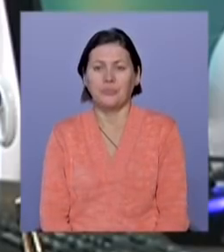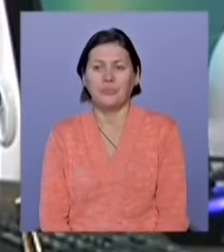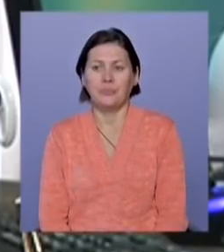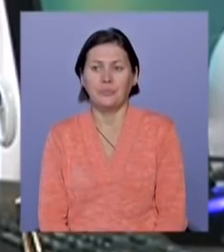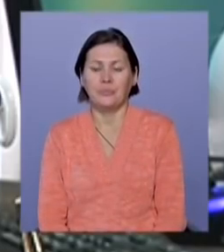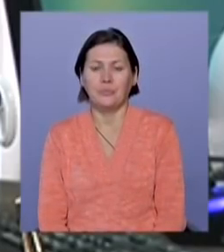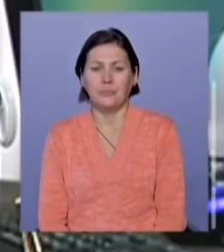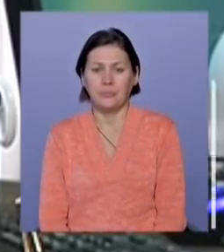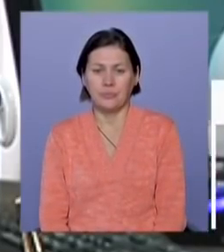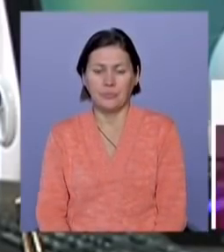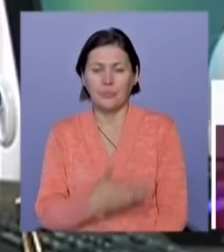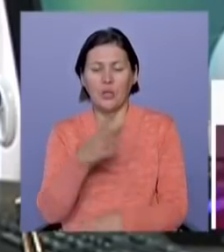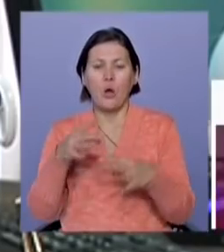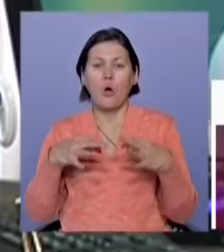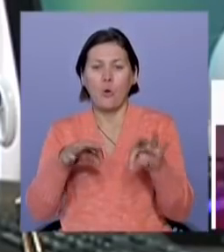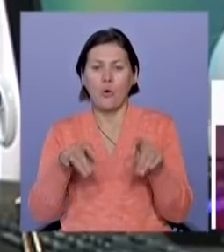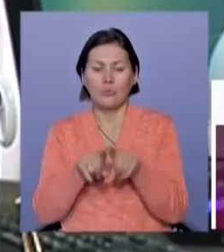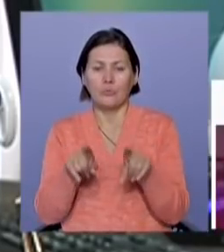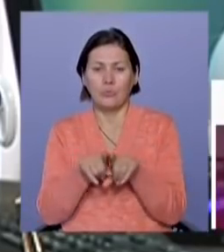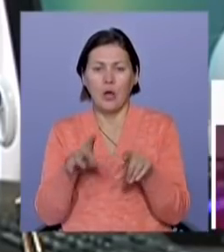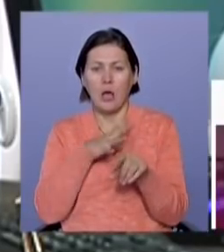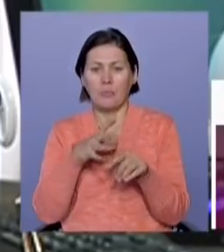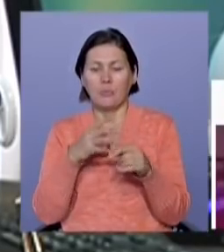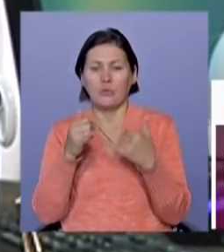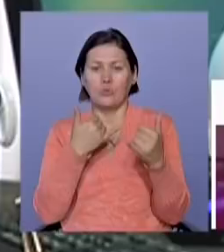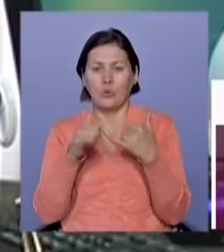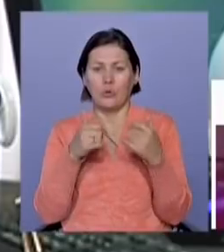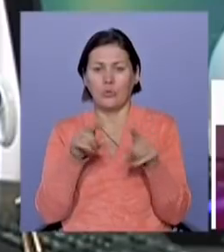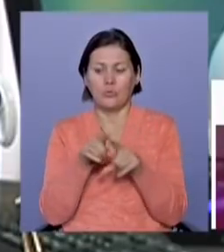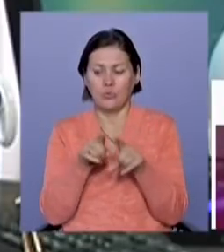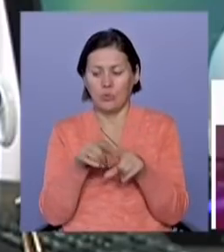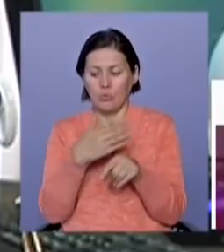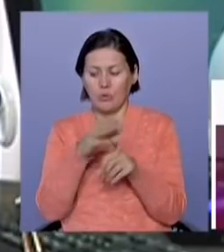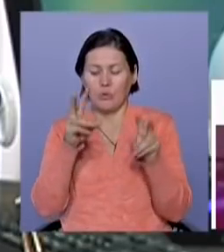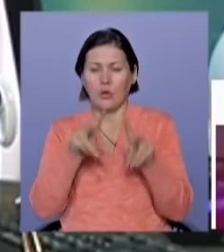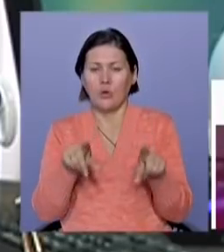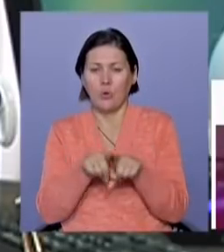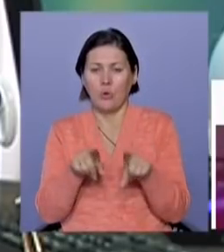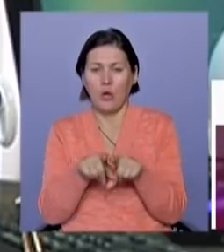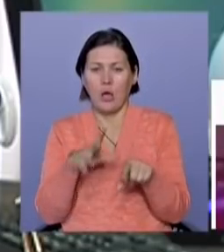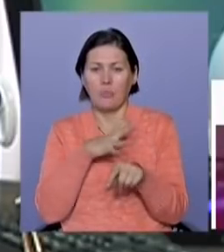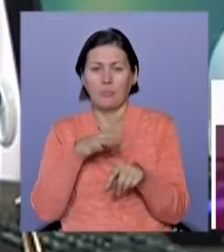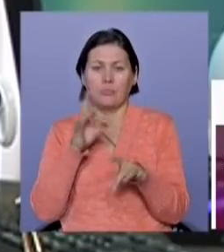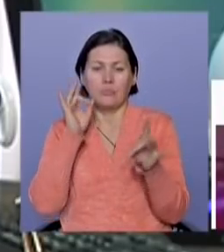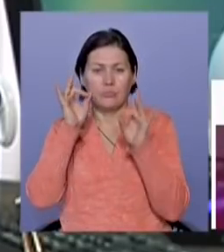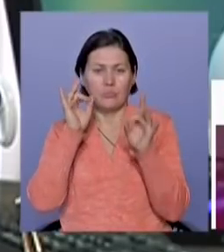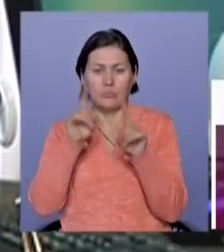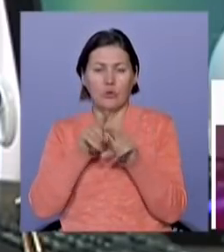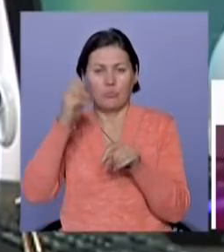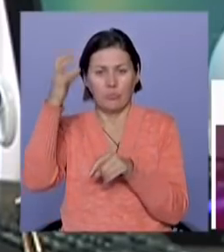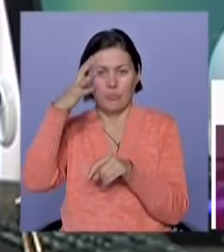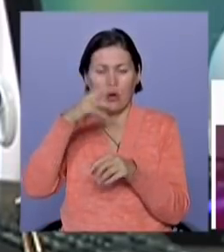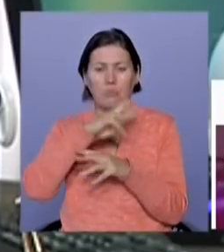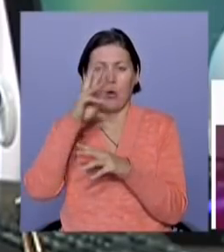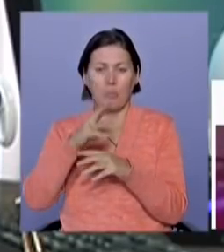Біз жедел жәрдем көліктерін сары түске боядық, және олар арнайы сигналдармен және жарықтармен